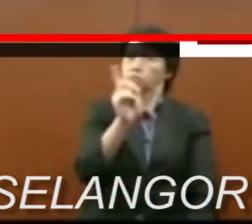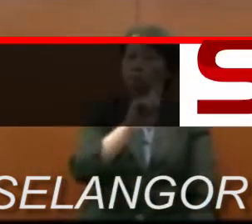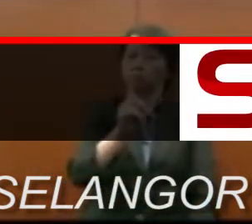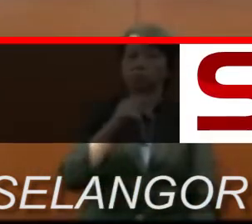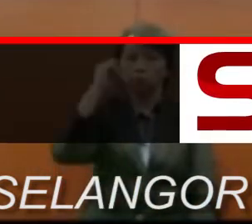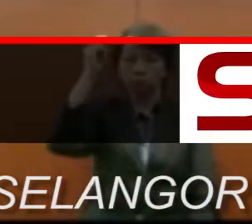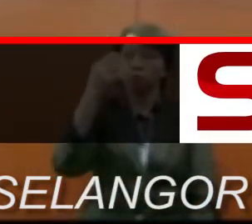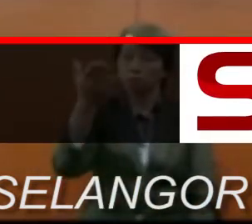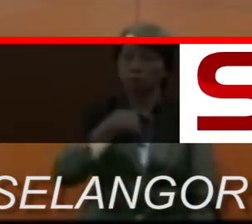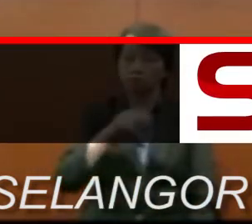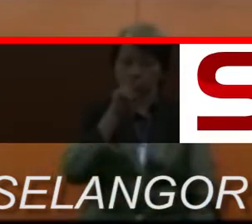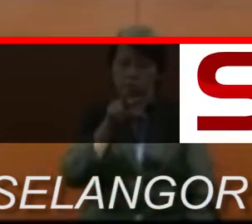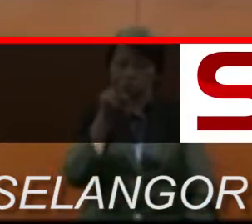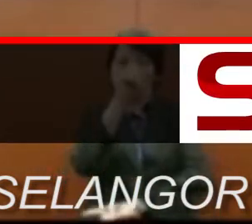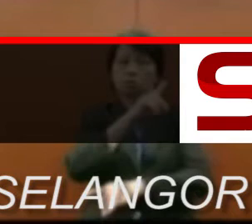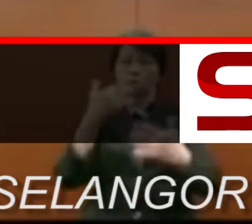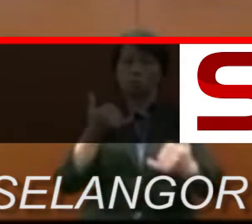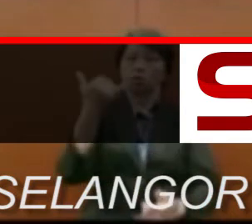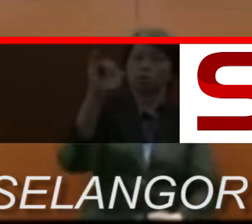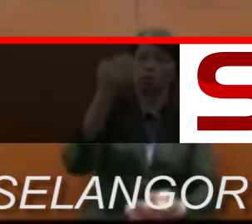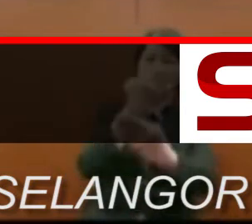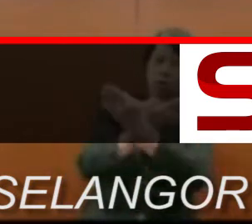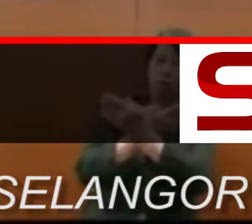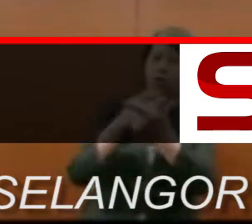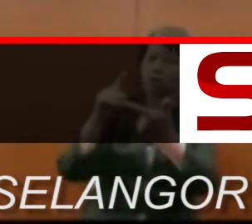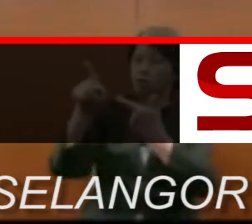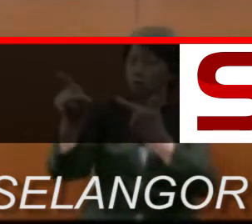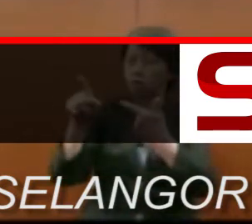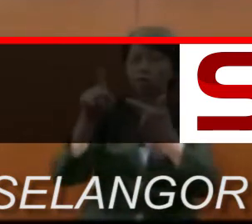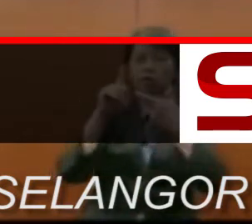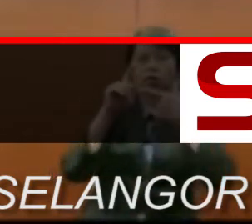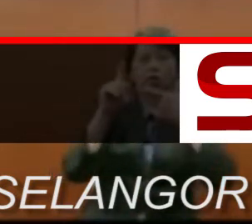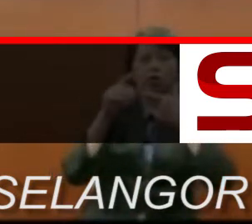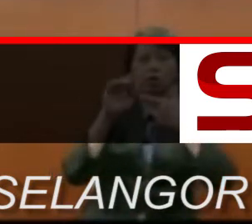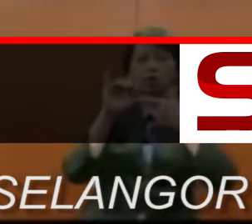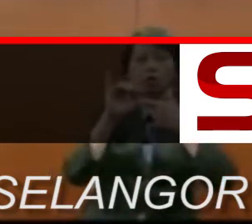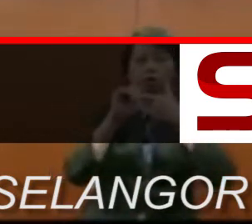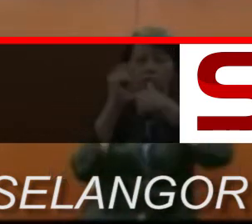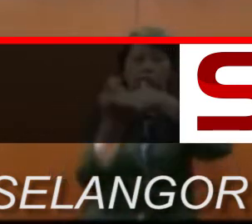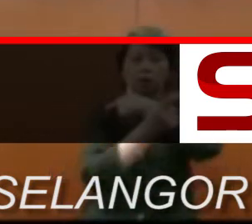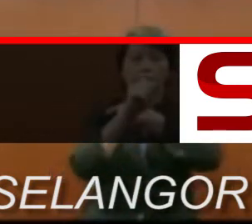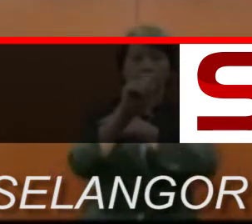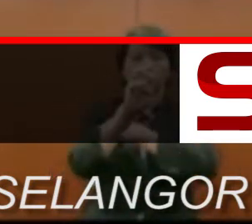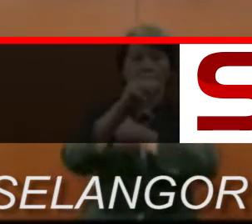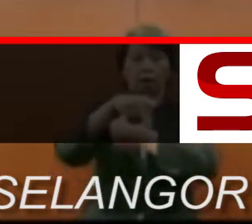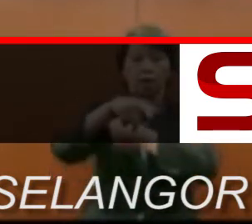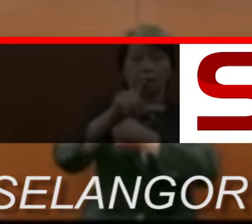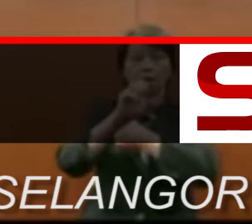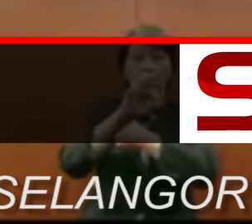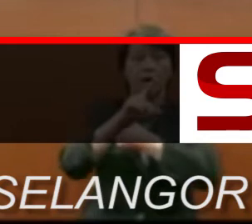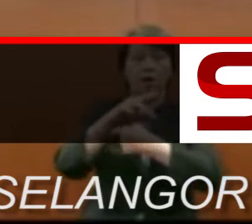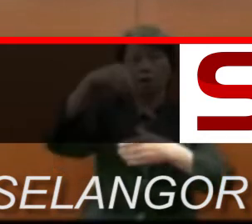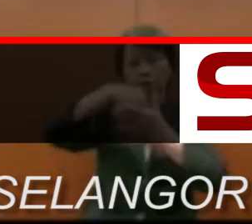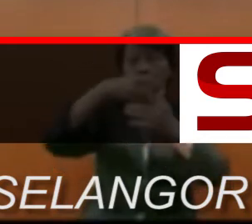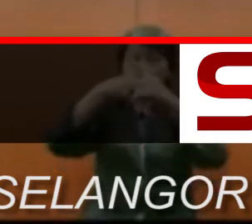Tuan Timbalan Speaker, saya lihat hari ini Yang Berhormat Banting, Yang Berhormat Tuan apa namanya, Yang Berhormat Taman Templar, dalam dewan ni pun dia nak